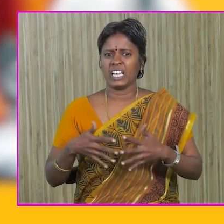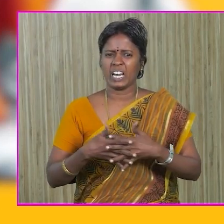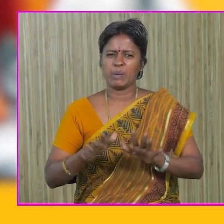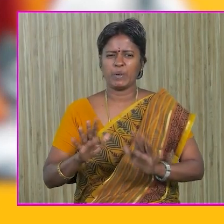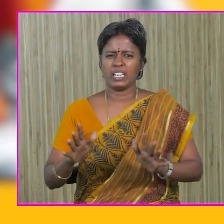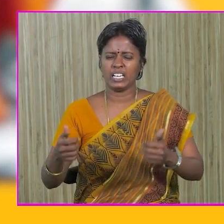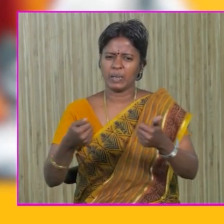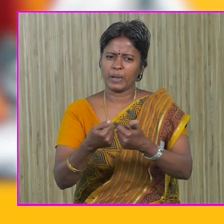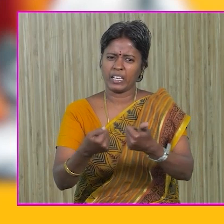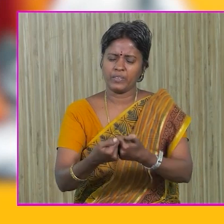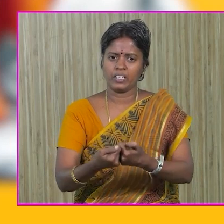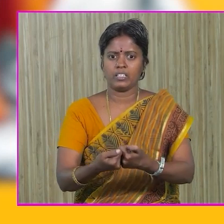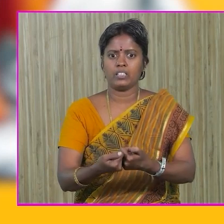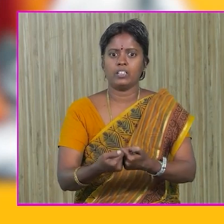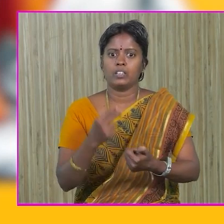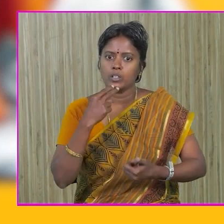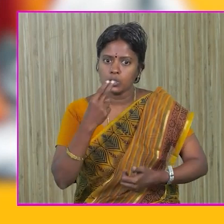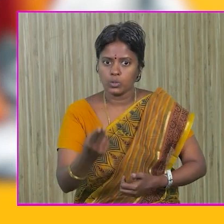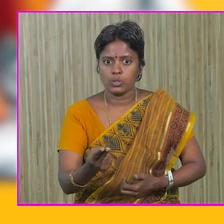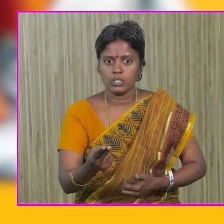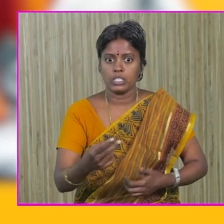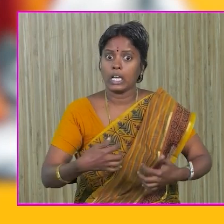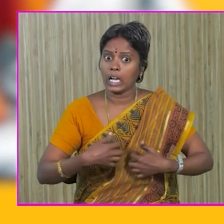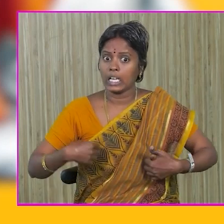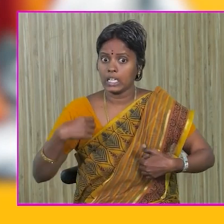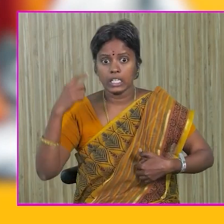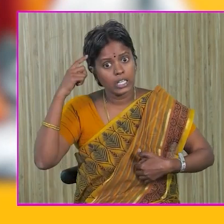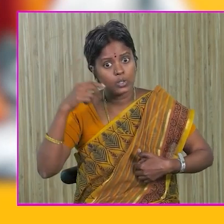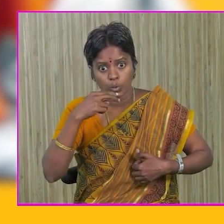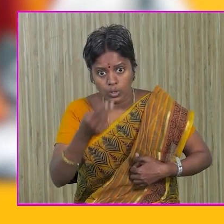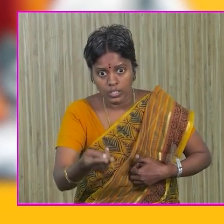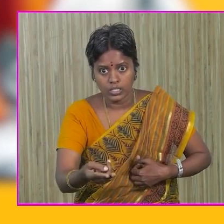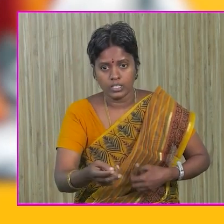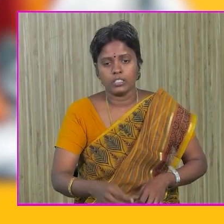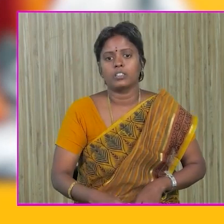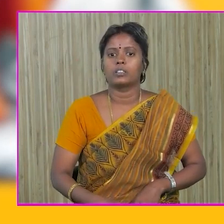கூறி அந்த நண்பனின் பண்பை அவனுக்கு